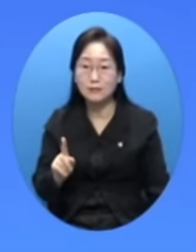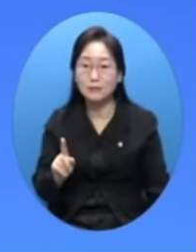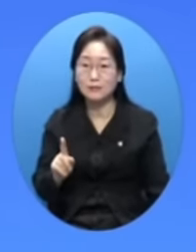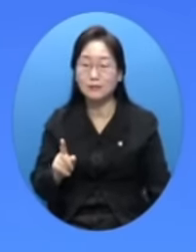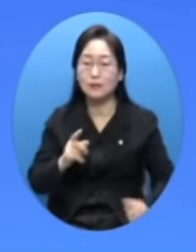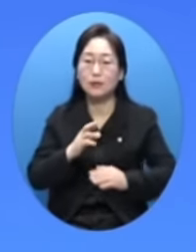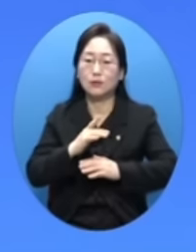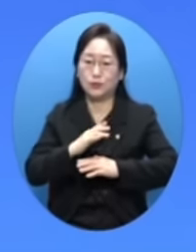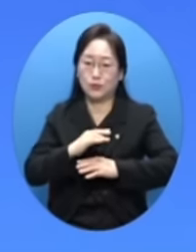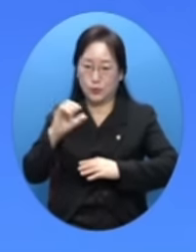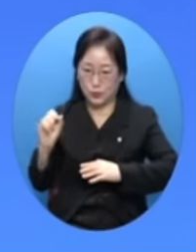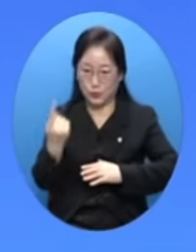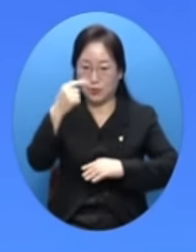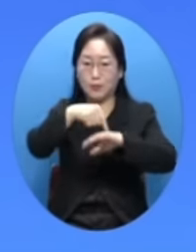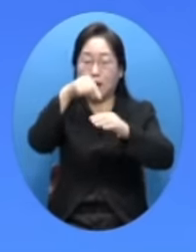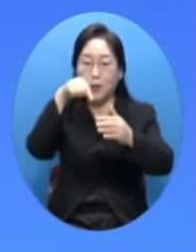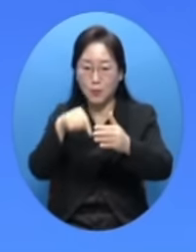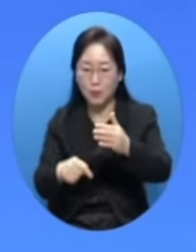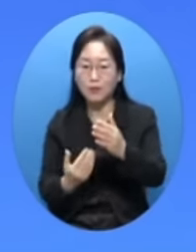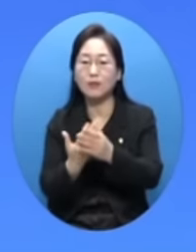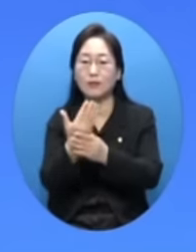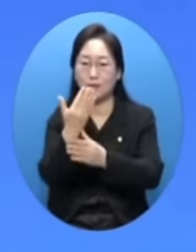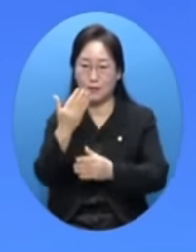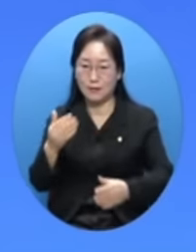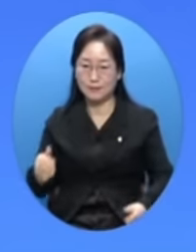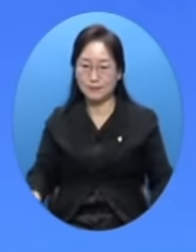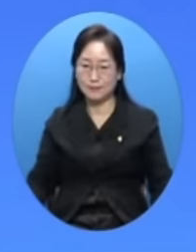두려움을 통해서 우리 마음데 찾아오는